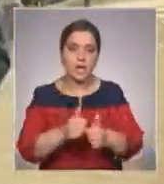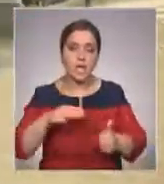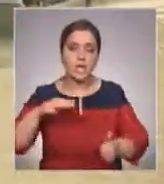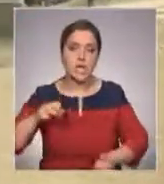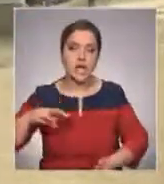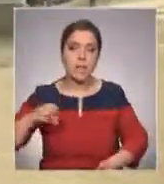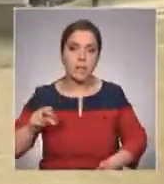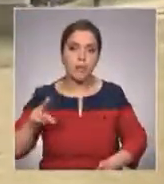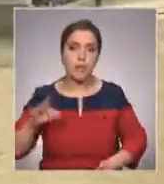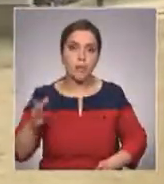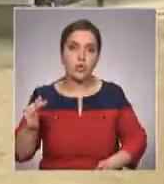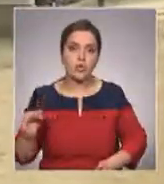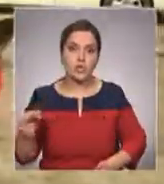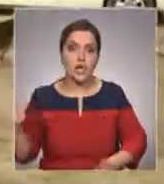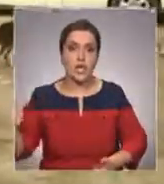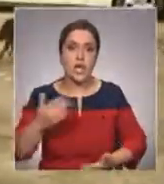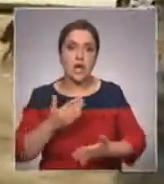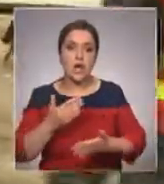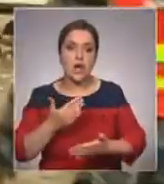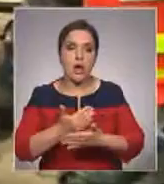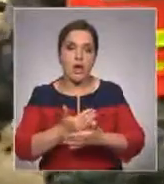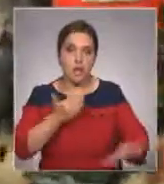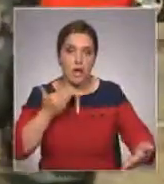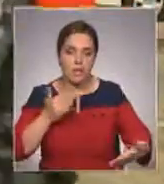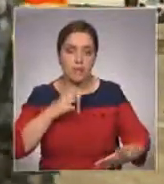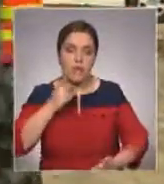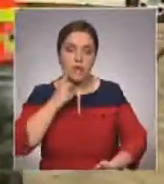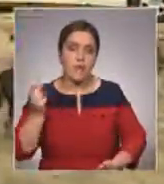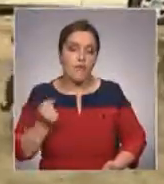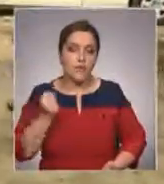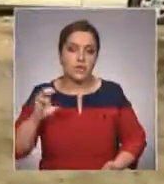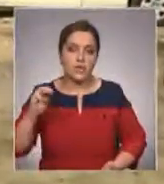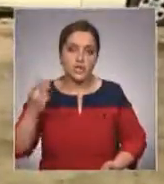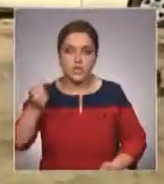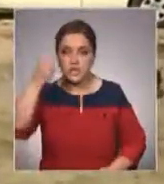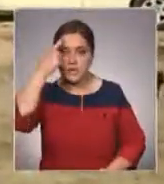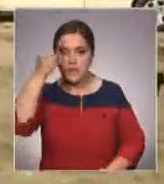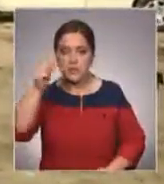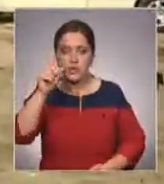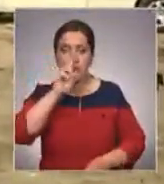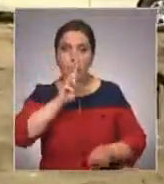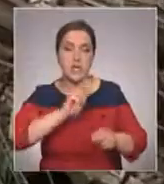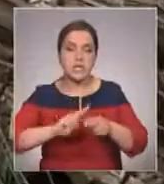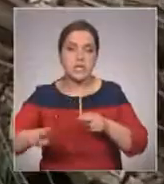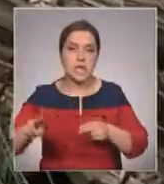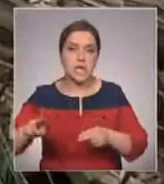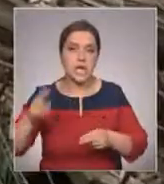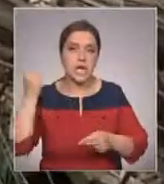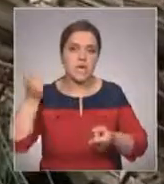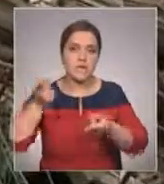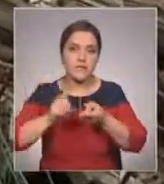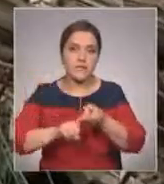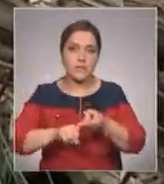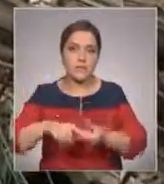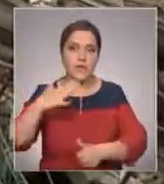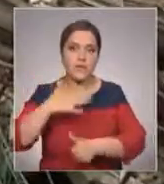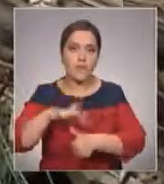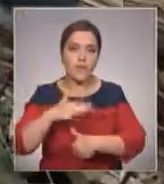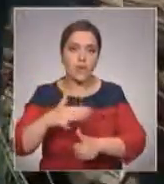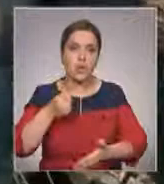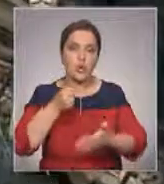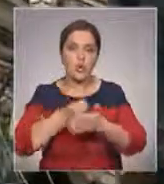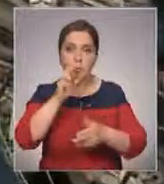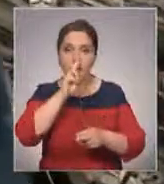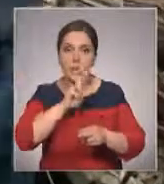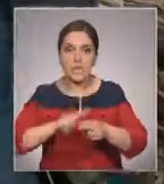Тамакоши. Напомню, ранее Тихоокеанское командование вооруженных сил США заявило, что потеряло связь с одним из своих вертолетов. До